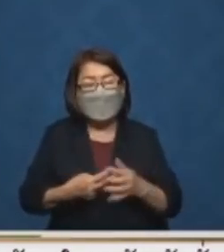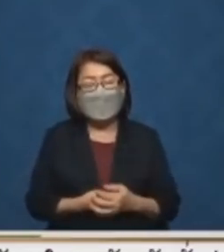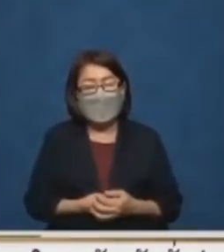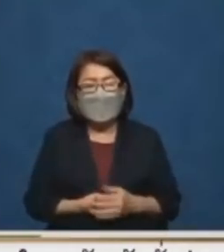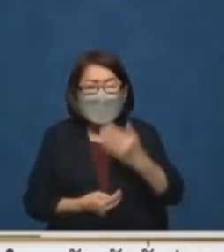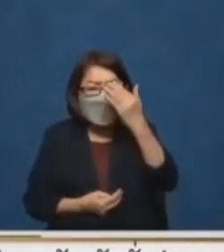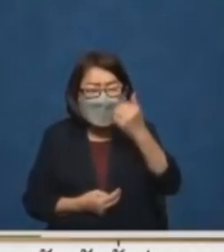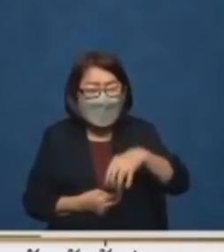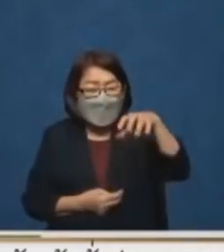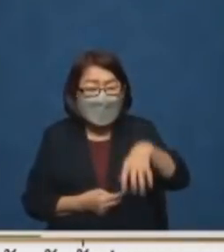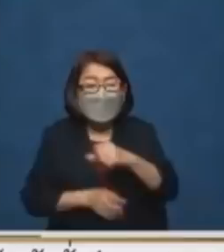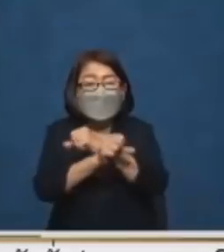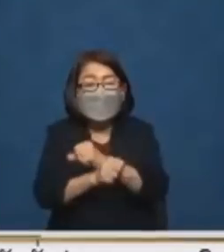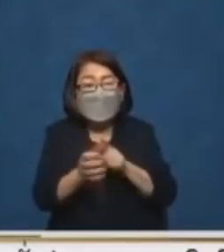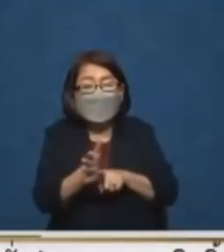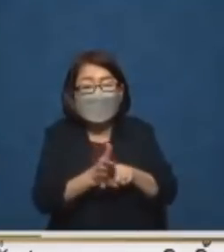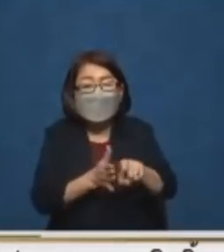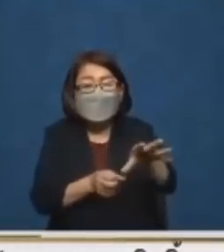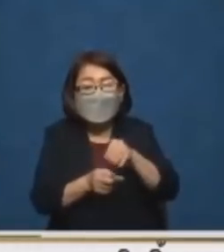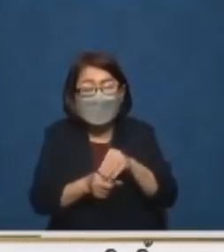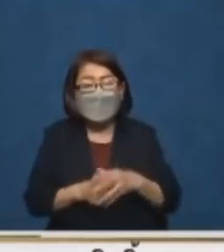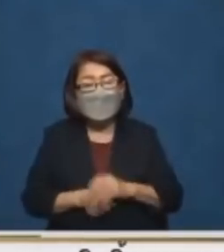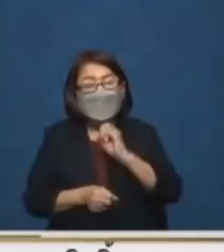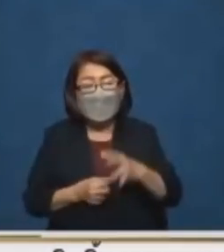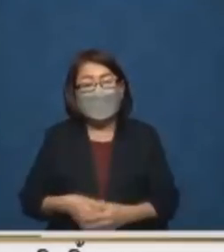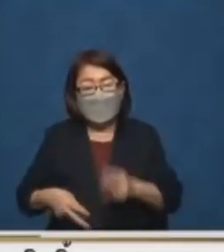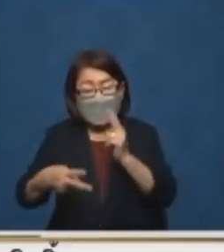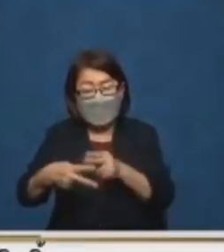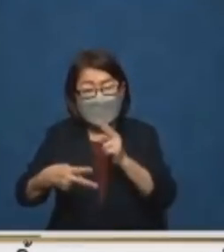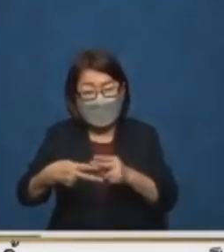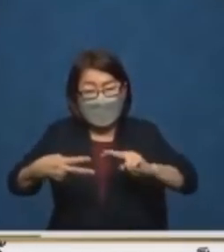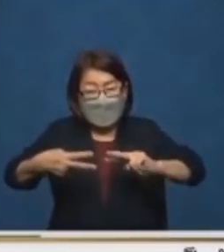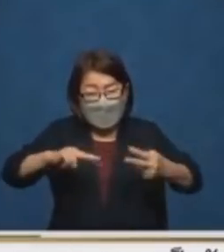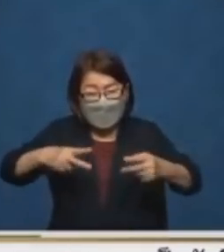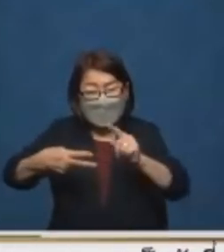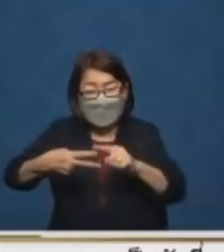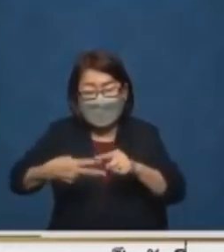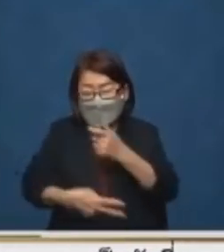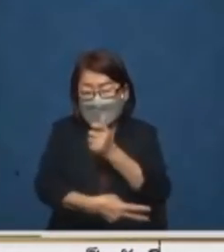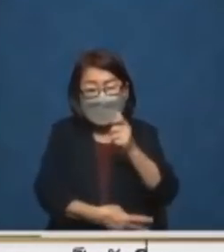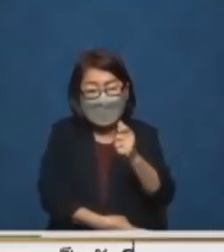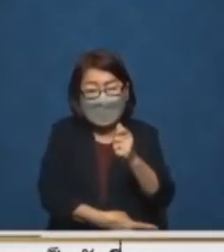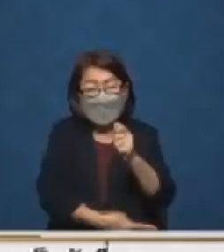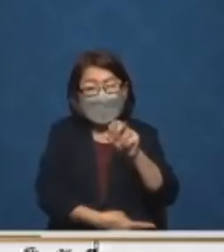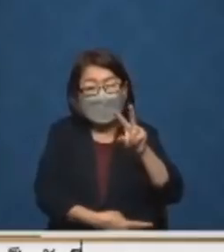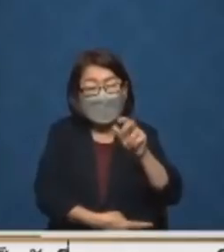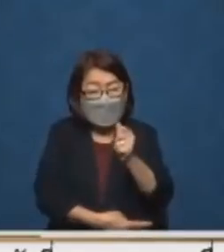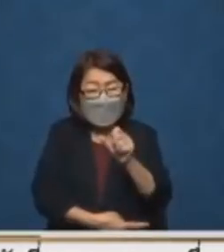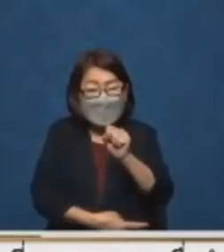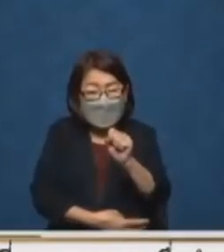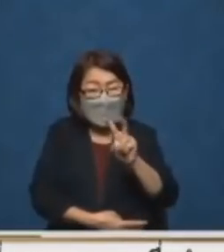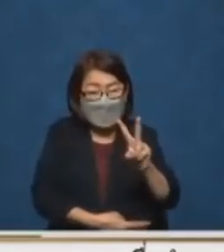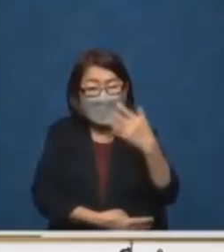จากกมควบคุมโลกได้รบข้มูมาว่า ถ้าฉีด 2ี่หอนี้คว้ายกแล้วจะทำให้ภูมิคุ้มกันหนีสูงขึ้ 3